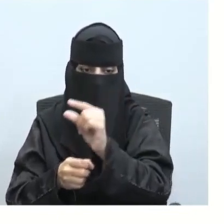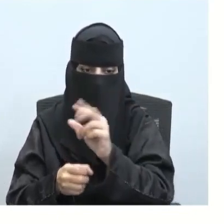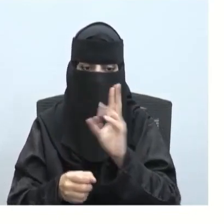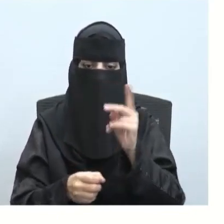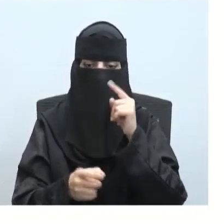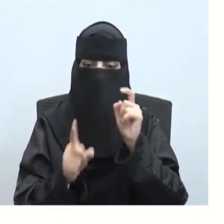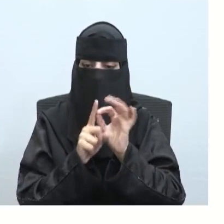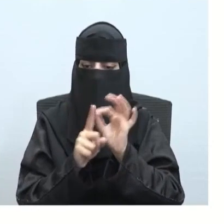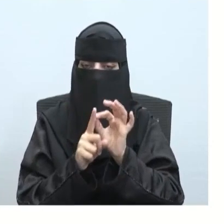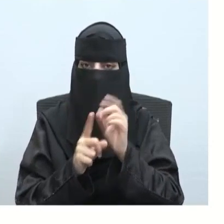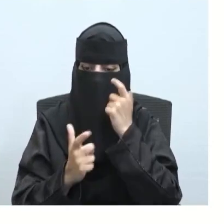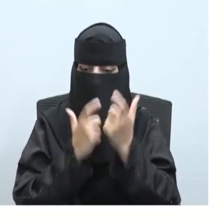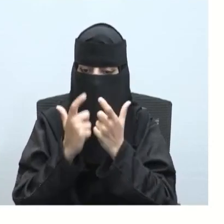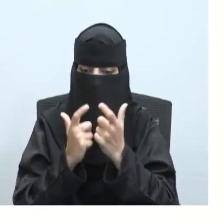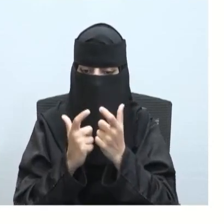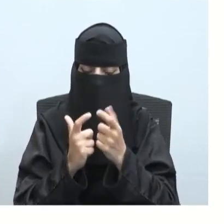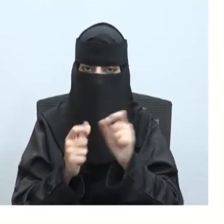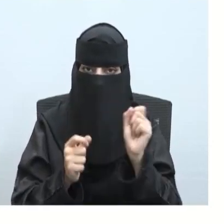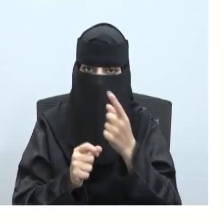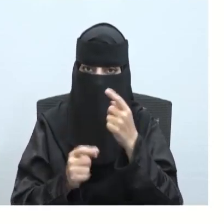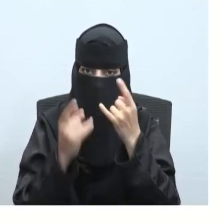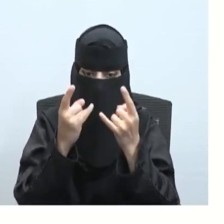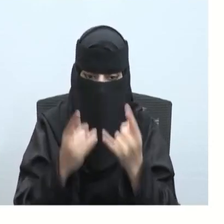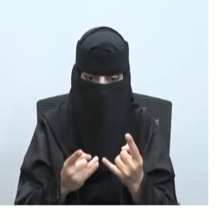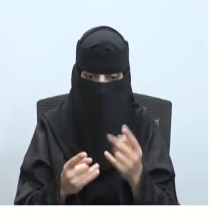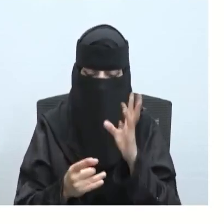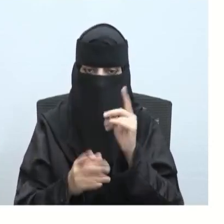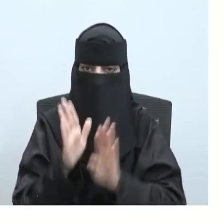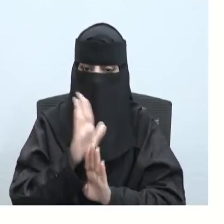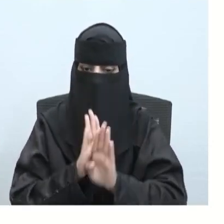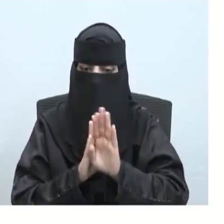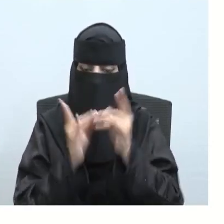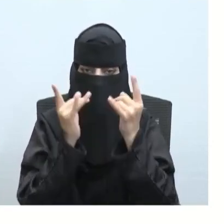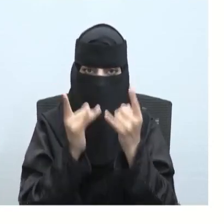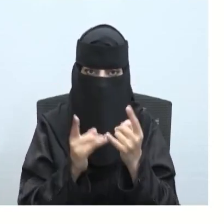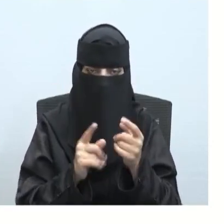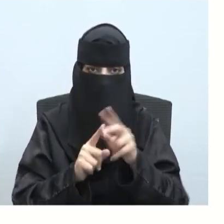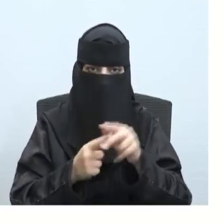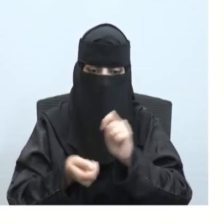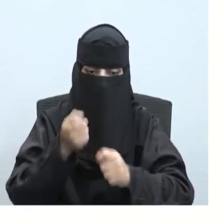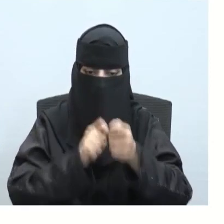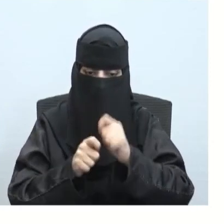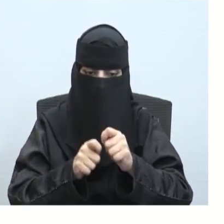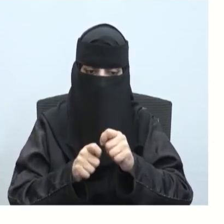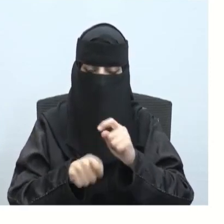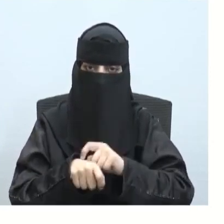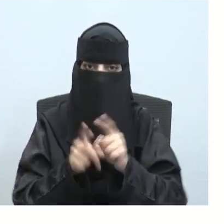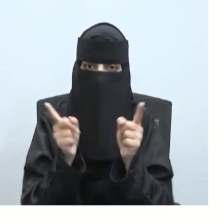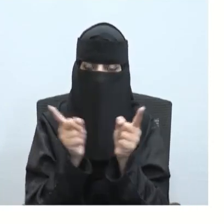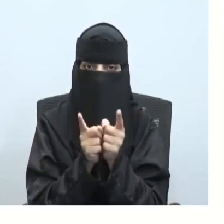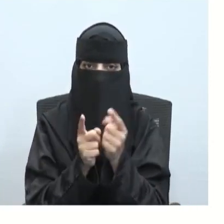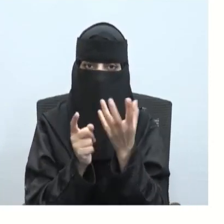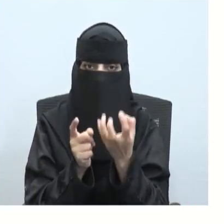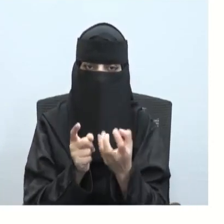وذلك بهدف أولاً المراقبة الفورية للجودة وتحسين كفاءة الآلات الكلية وتقليل وقت الإنتاج.